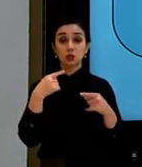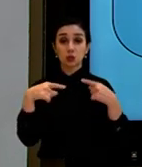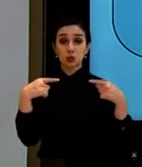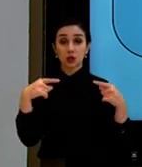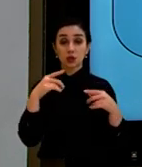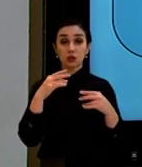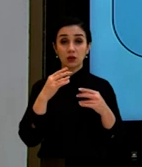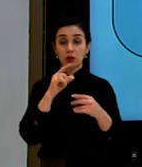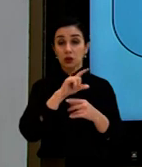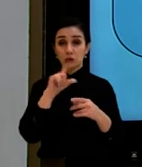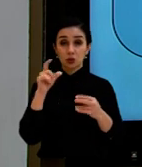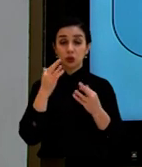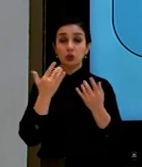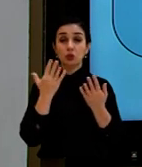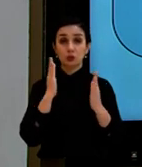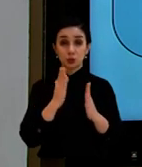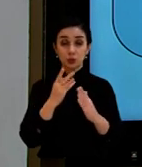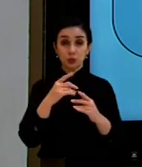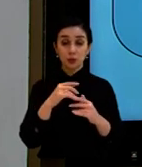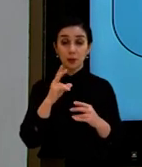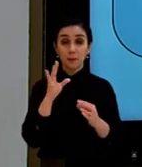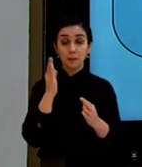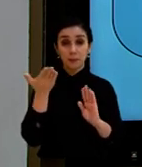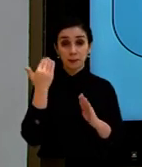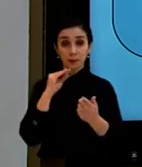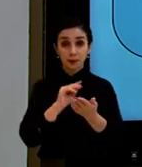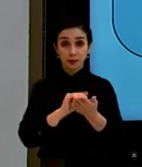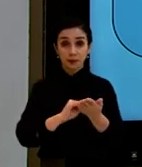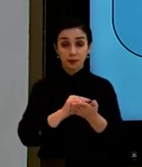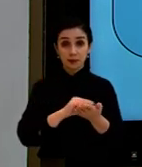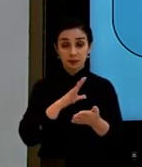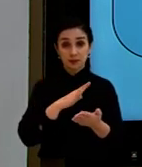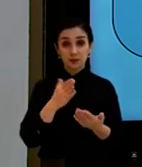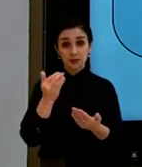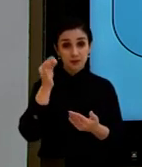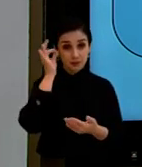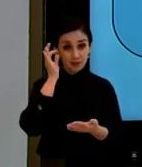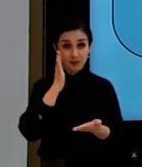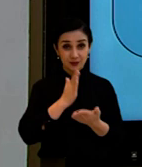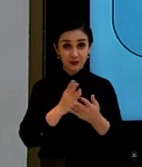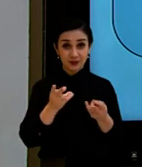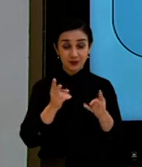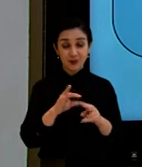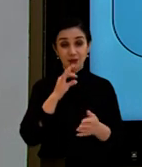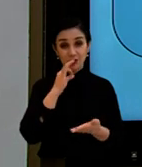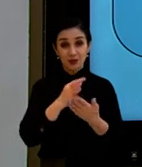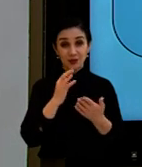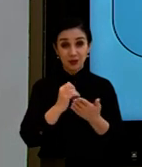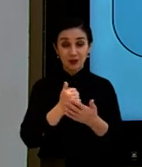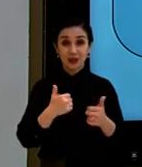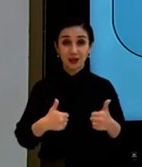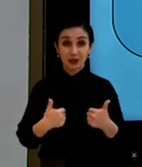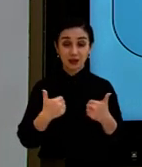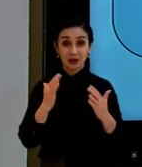Bu savolni biz o'tgan darsda takrorlab o'tgan edik. Qani, esingizda qolgan bo'lsa, javob topishga